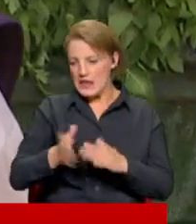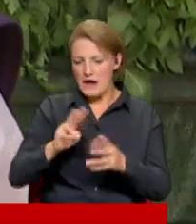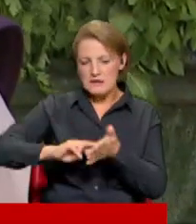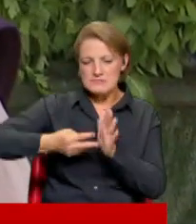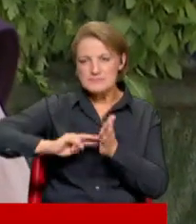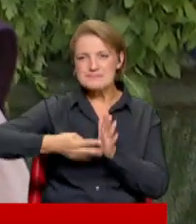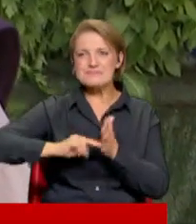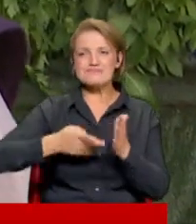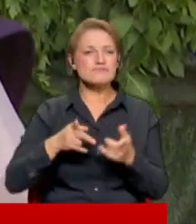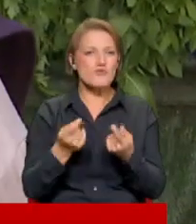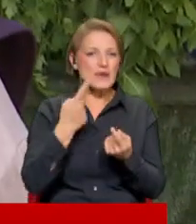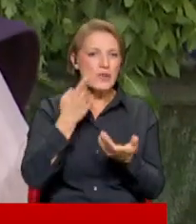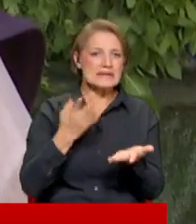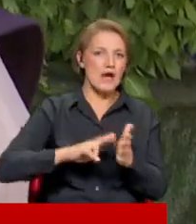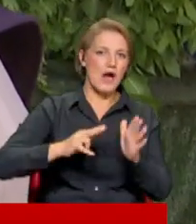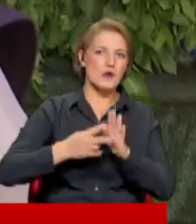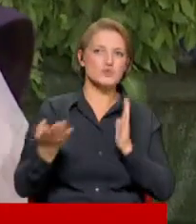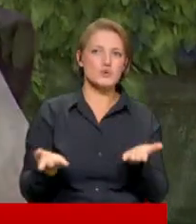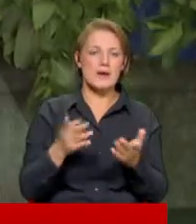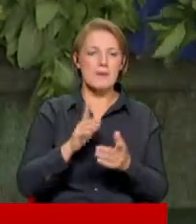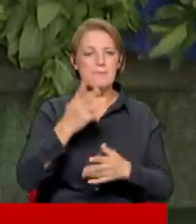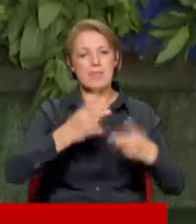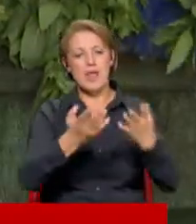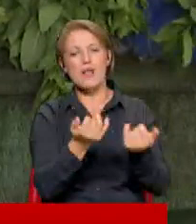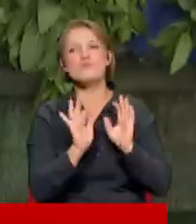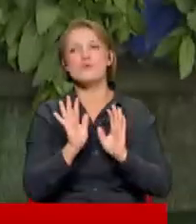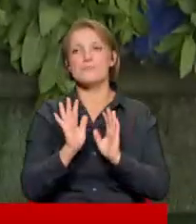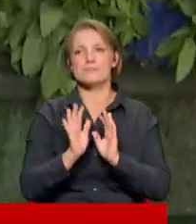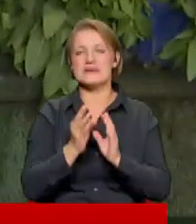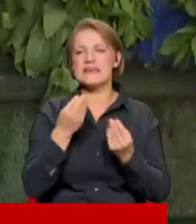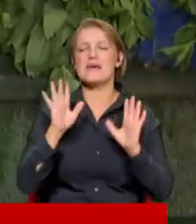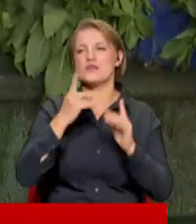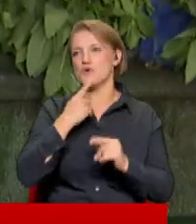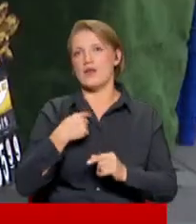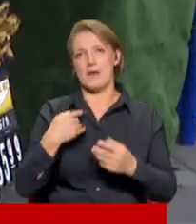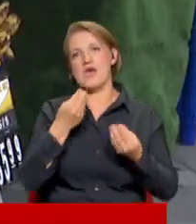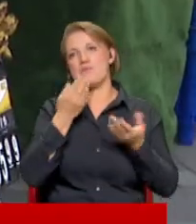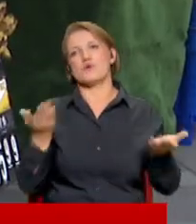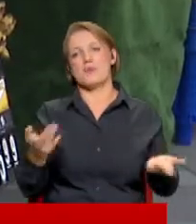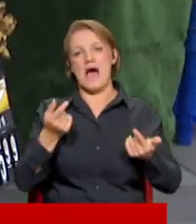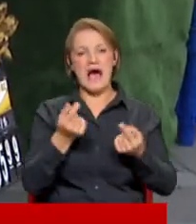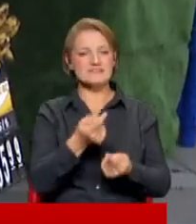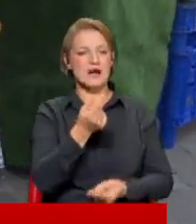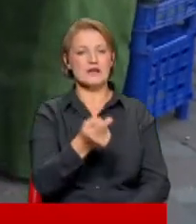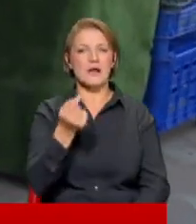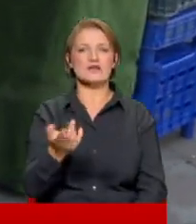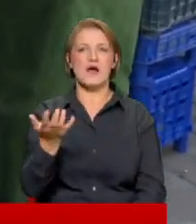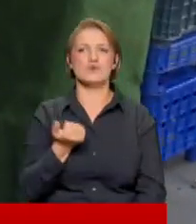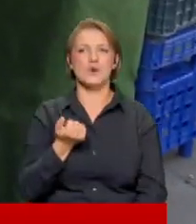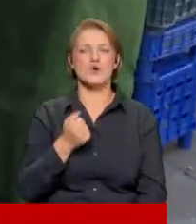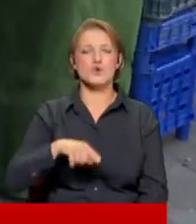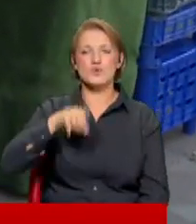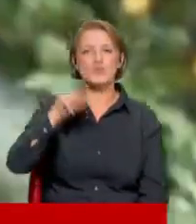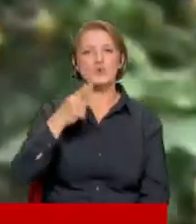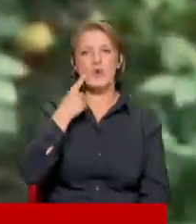bu fiyatlarla? Kimisini almıyorsun. Yemeğin diyorlar. Biz de yemiyoruz. Az az alıyoruz yani, günlük